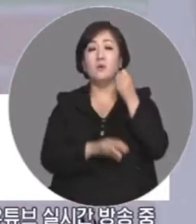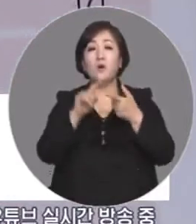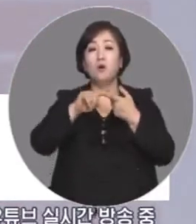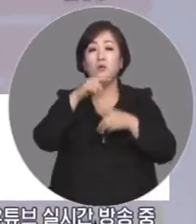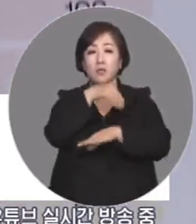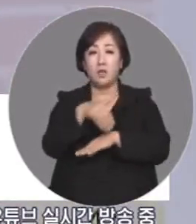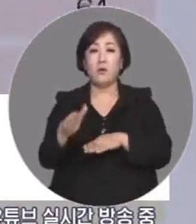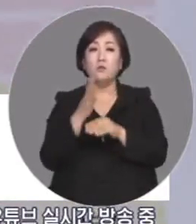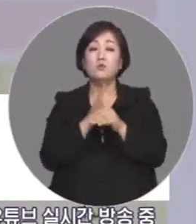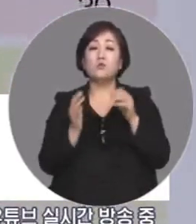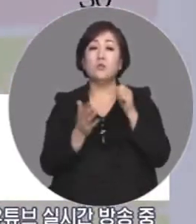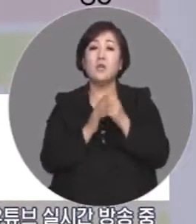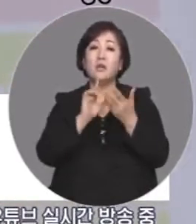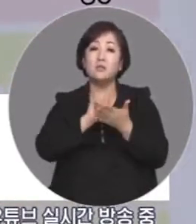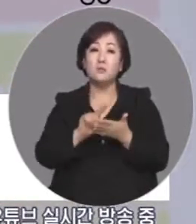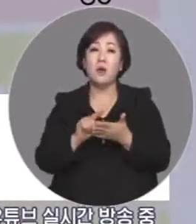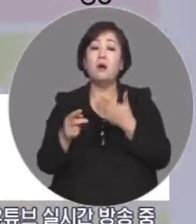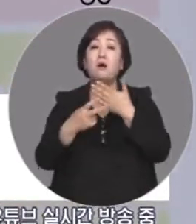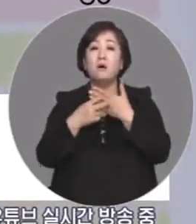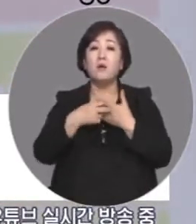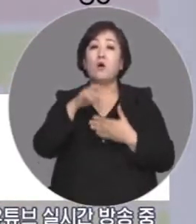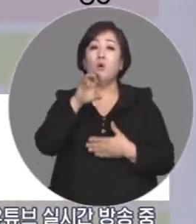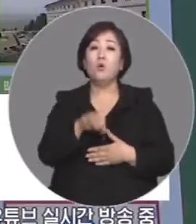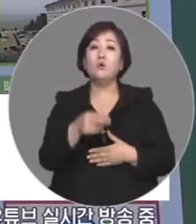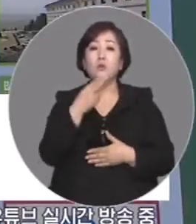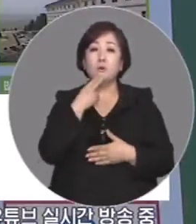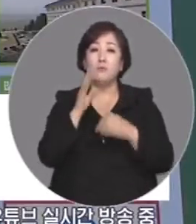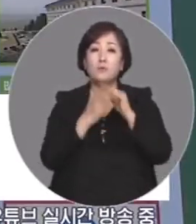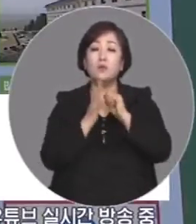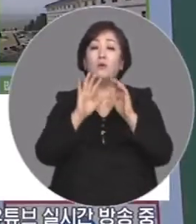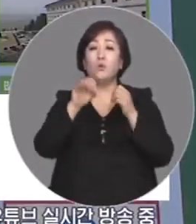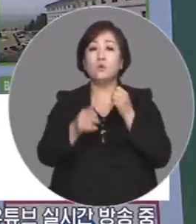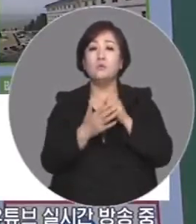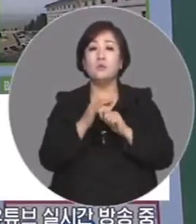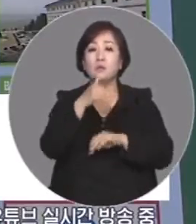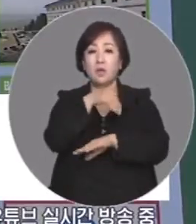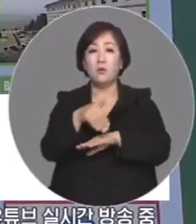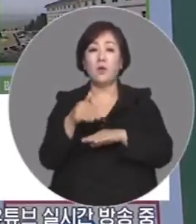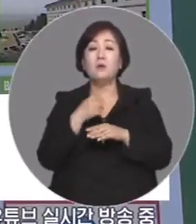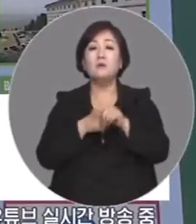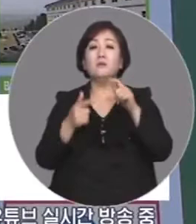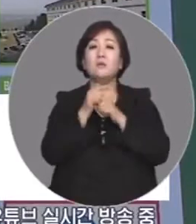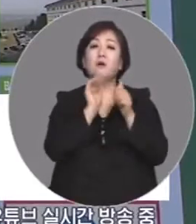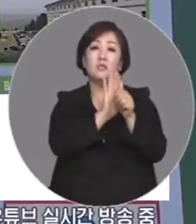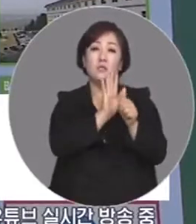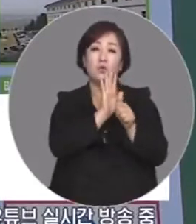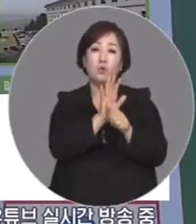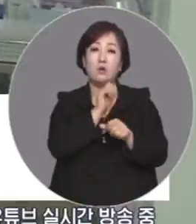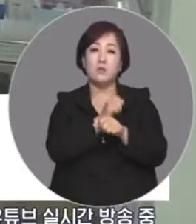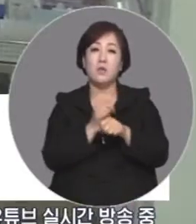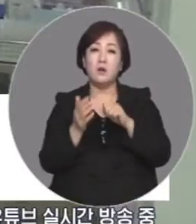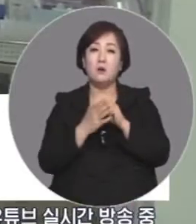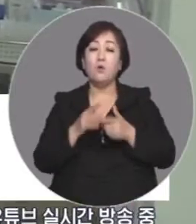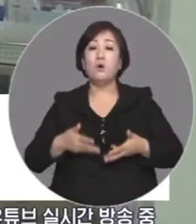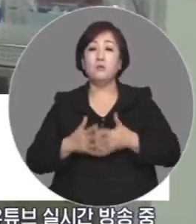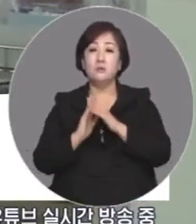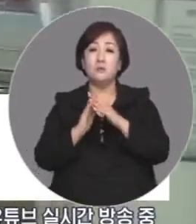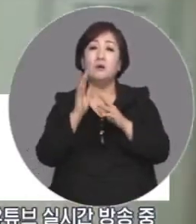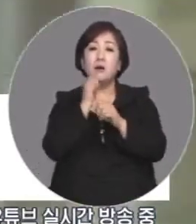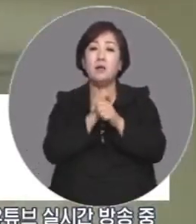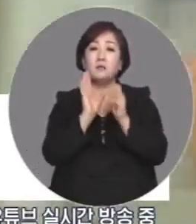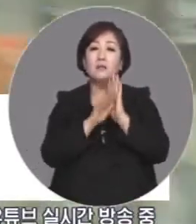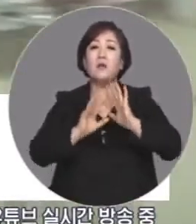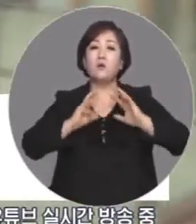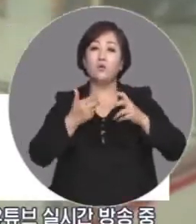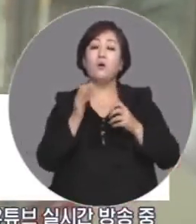을 통해 집안 어려워 니 없는 시도에 공공 병원 설립 계획을 적극 지원하고 지방의료원 신축시 고 꾹